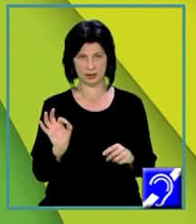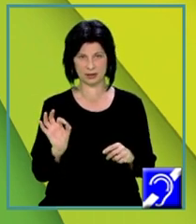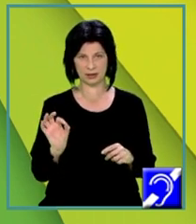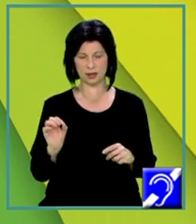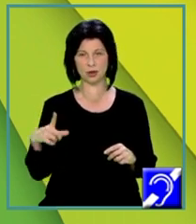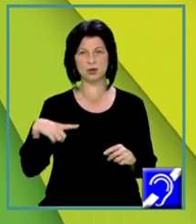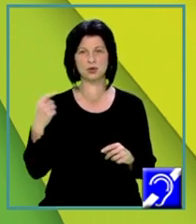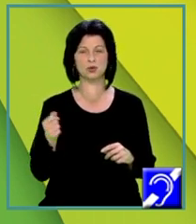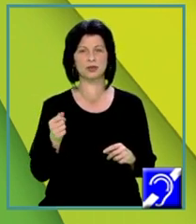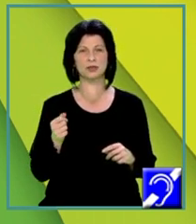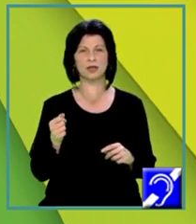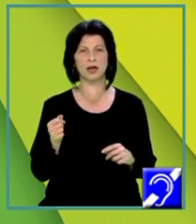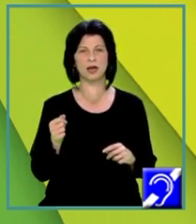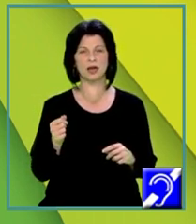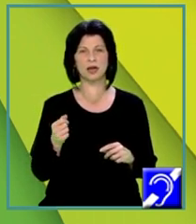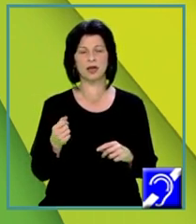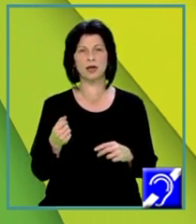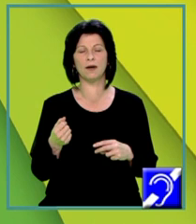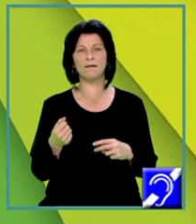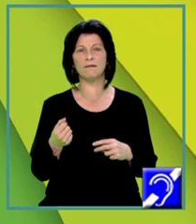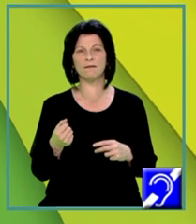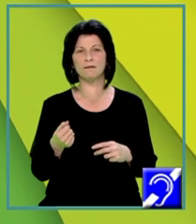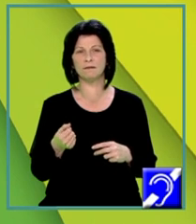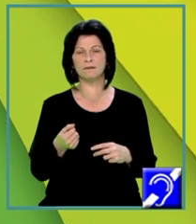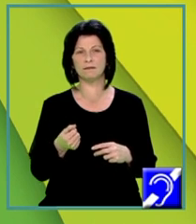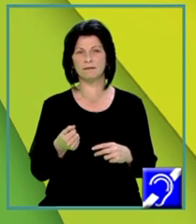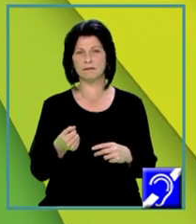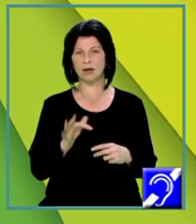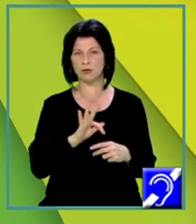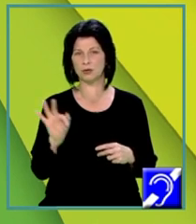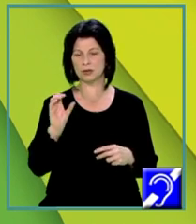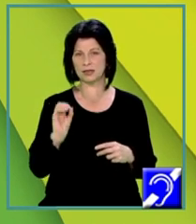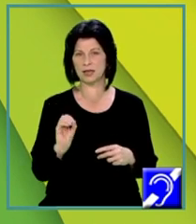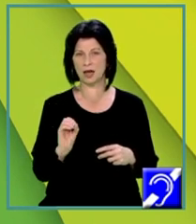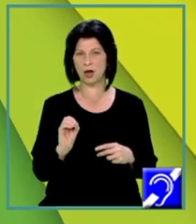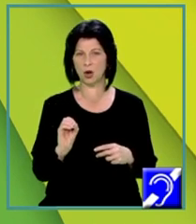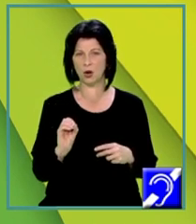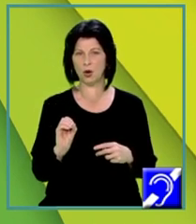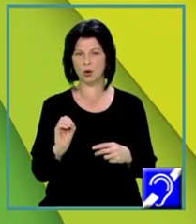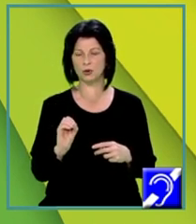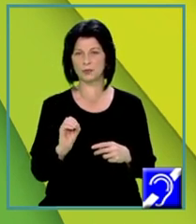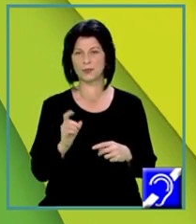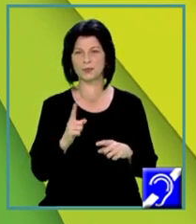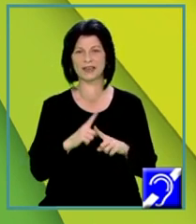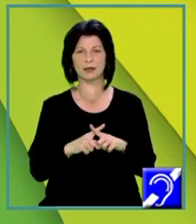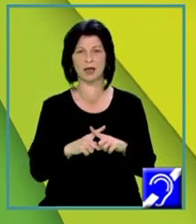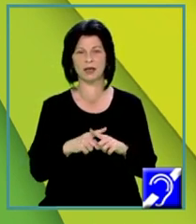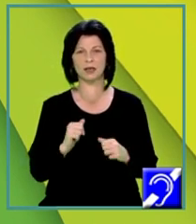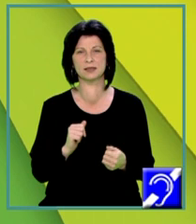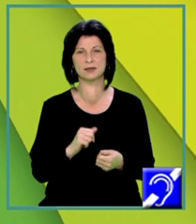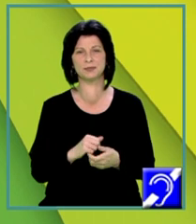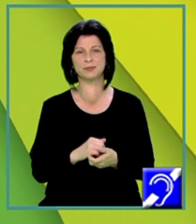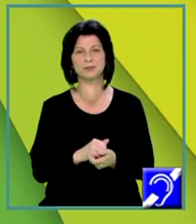nota tenul notate consacrata o de x egal cu numărul zero pentru orice x d u d x egal unu